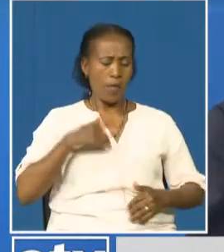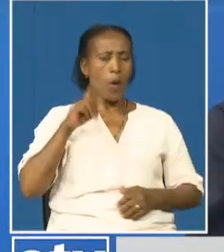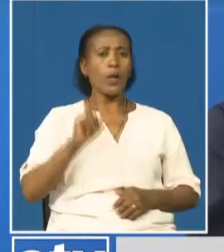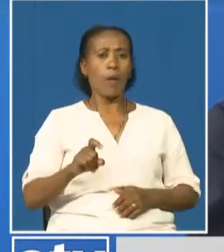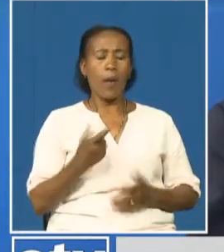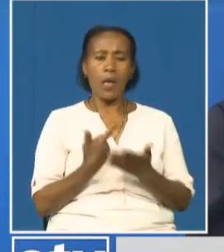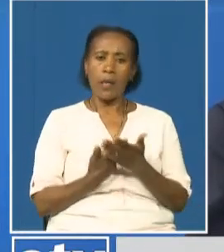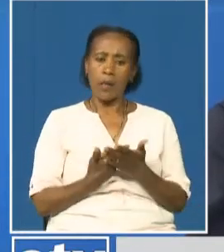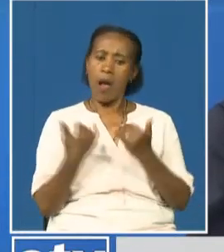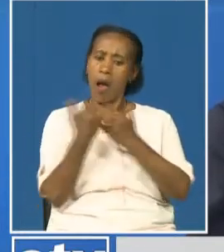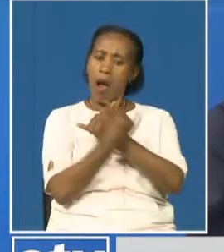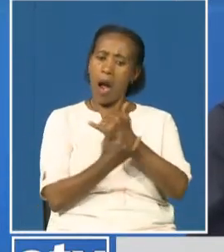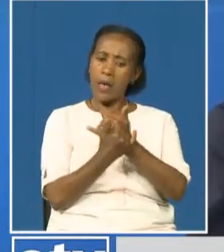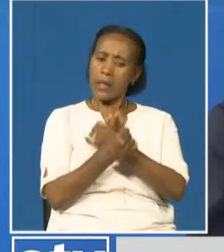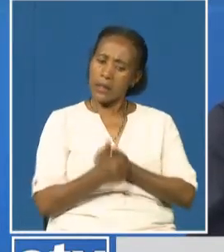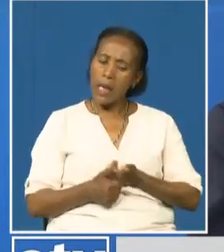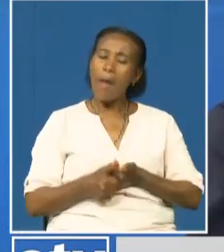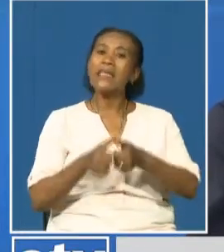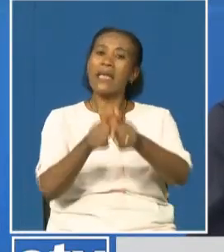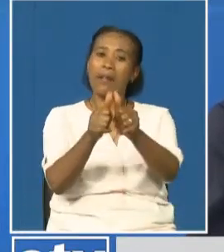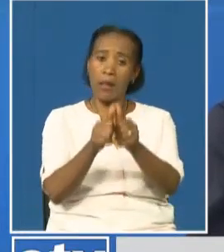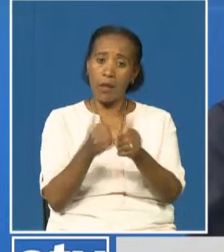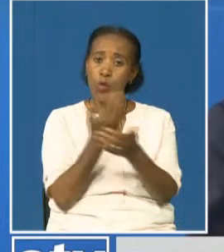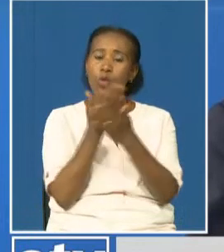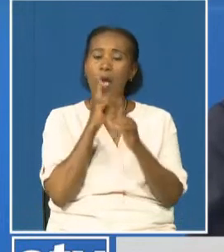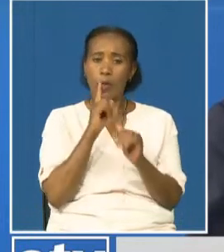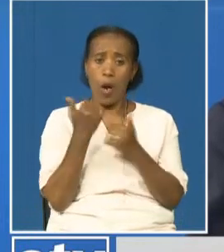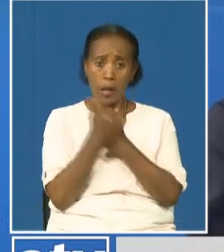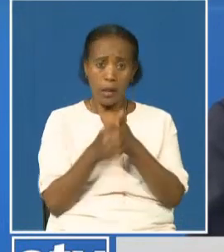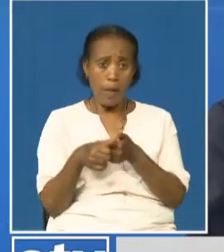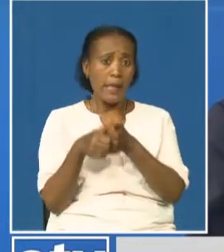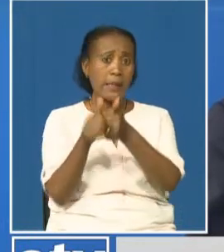ይገባል። ይሄ አገርን የማስቀጠል ጉዳይ ነው።